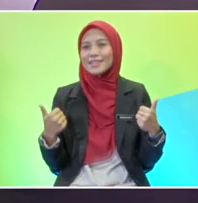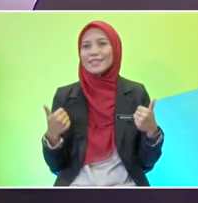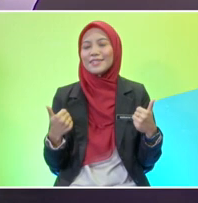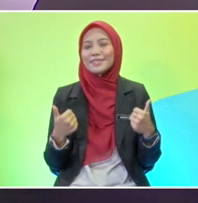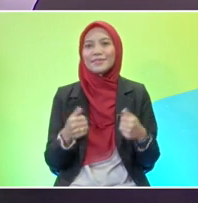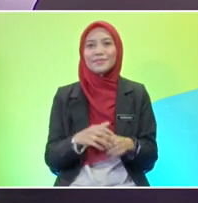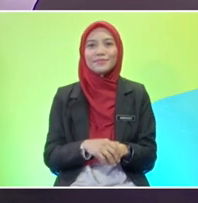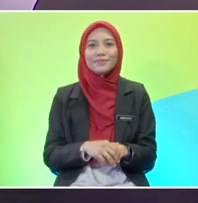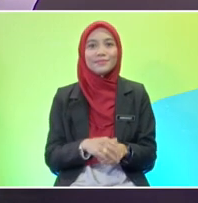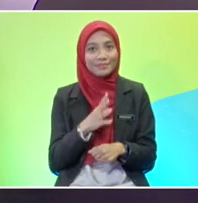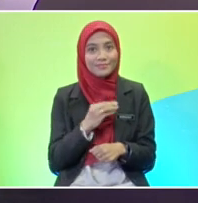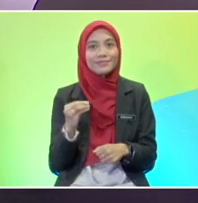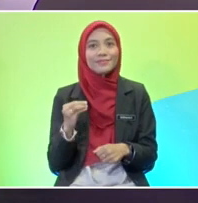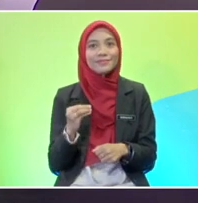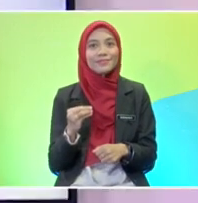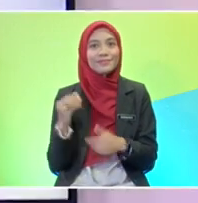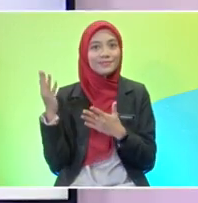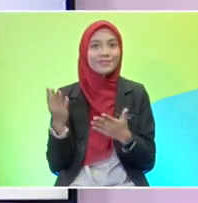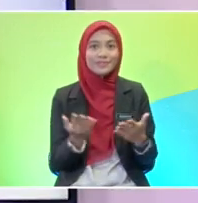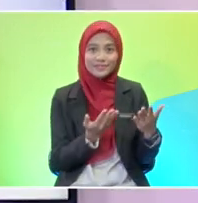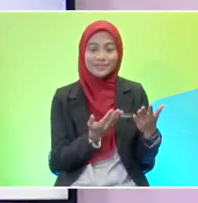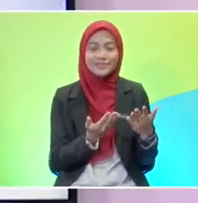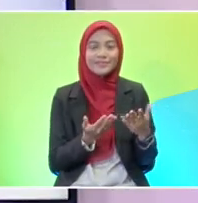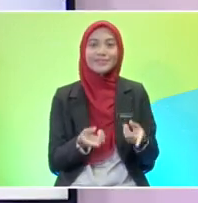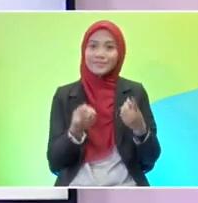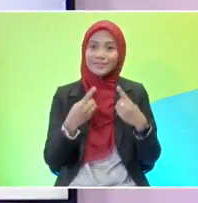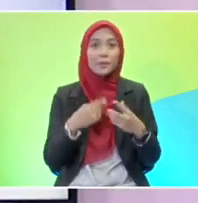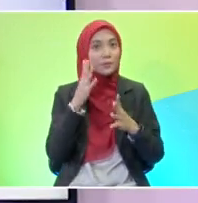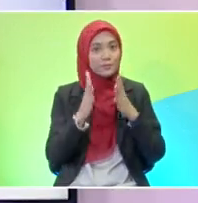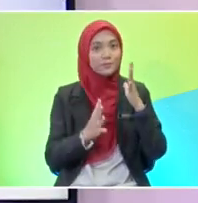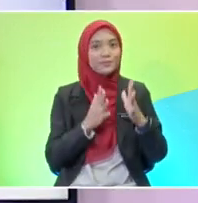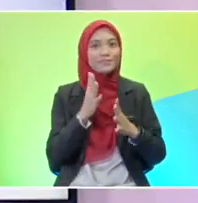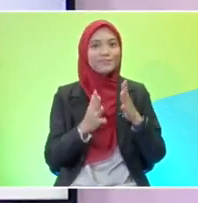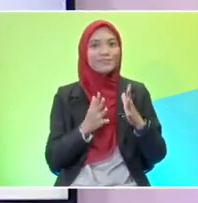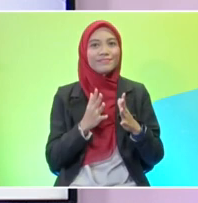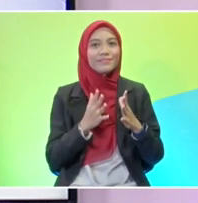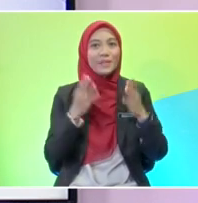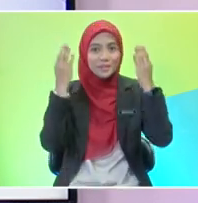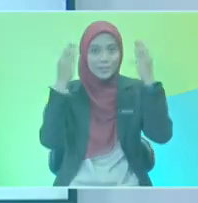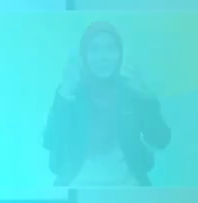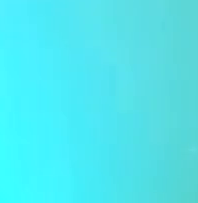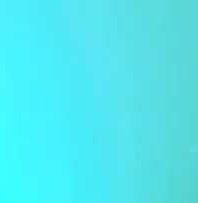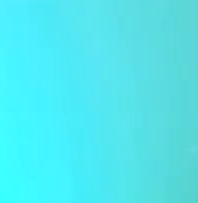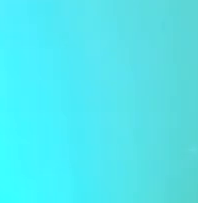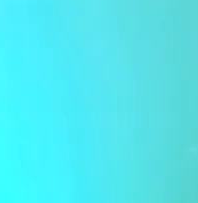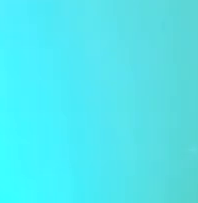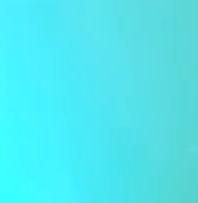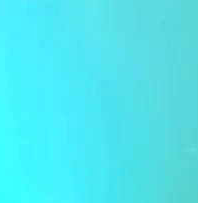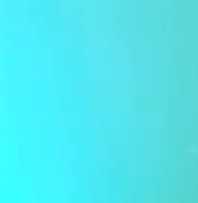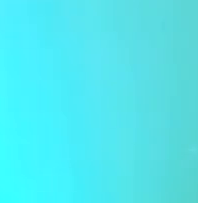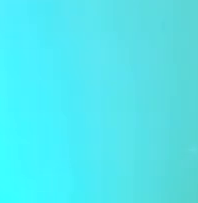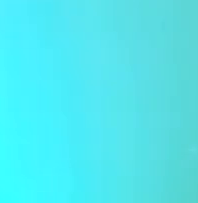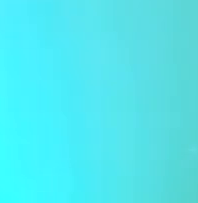alhamdulillah dan kita juga ingin mengaduk-adukkan kedatangan Cikgu juru basi isyarat kita ada Cikgu Nurhayati Zakaria daripada